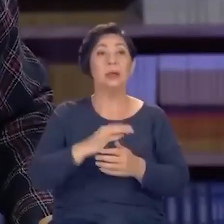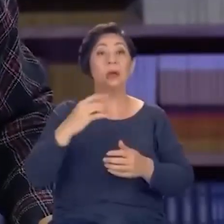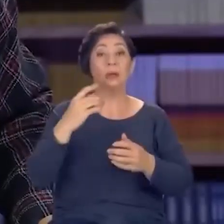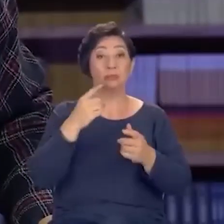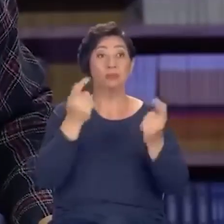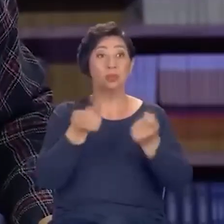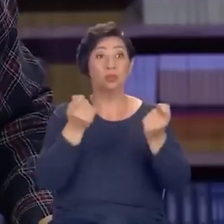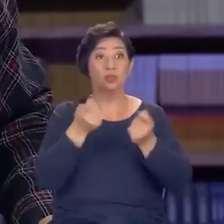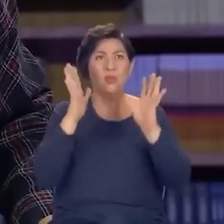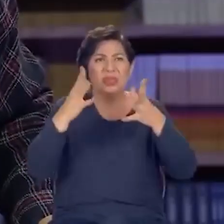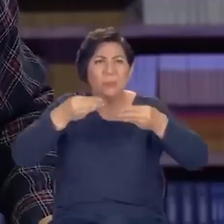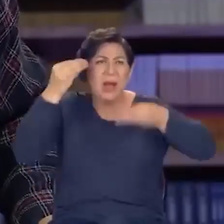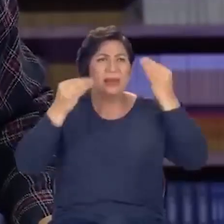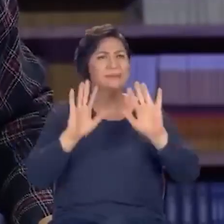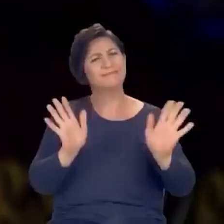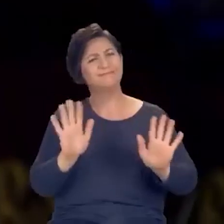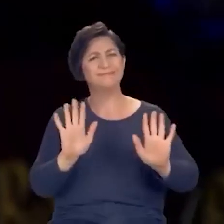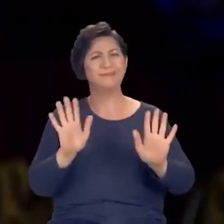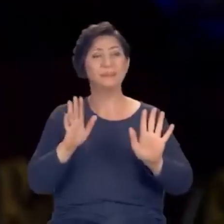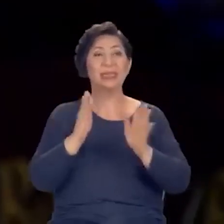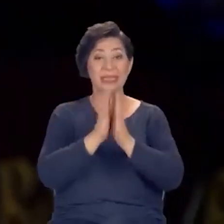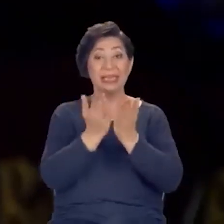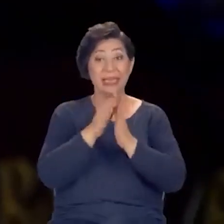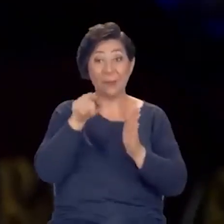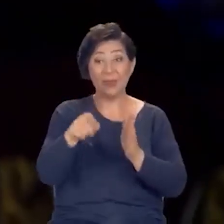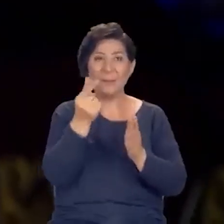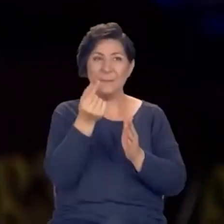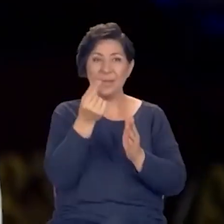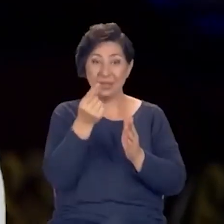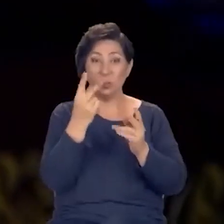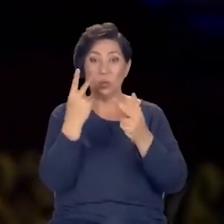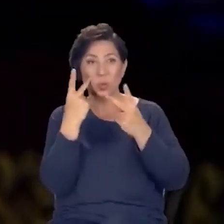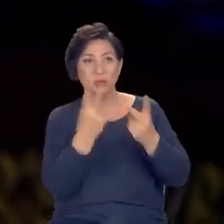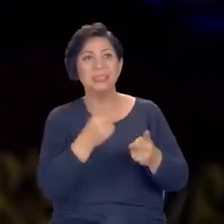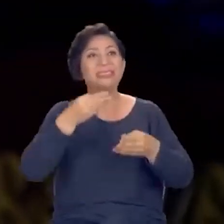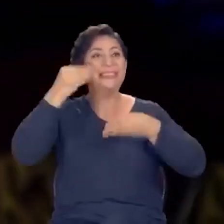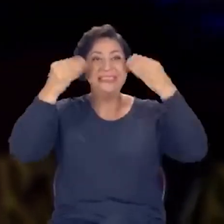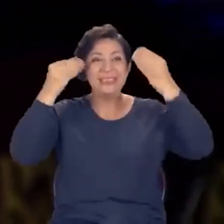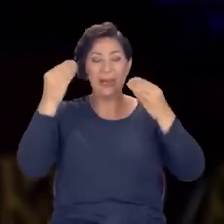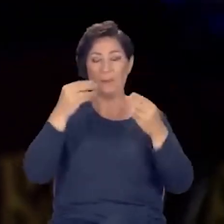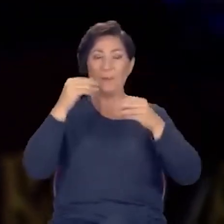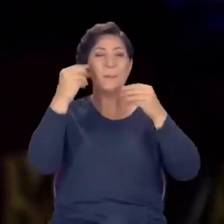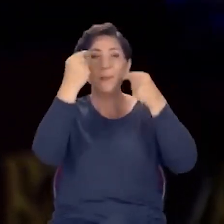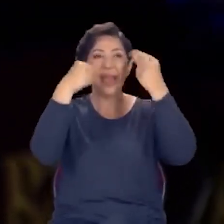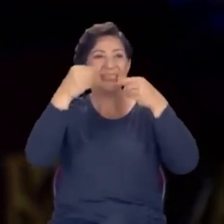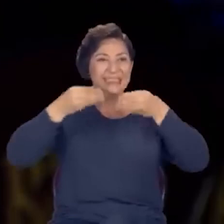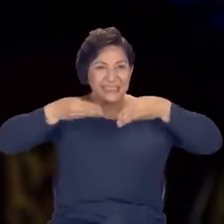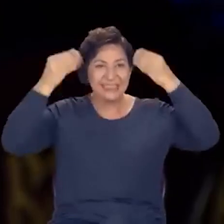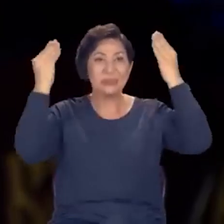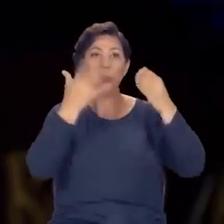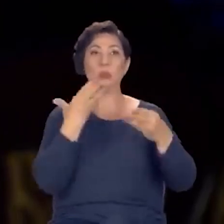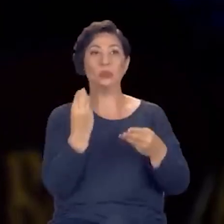özellikle çalışıyorsunuz sanıyorum. Evet, aynen o yani, şekilde. Kitapta zaten birazcık onun kitapta üstüne, zaten o sil makyajını güzelliğini ortaya çıksın. Aynen, onun üstüne bahsediyor.